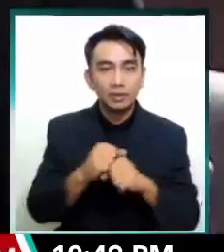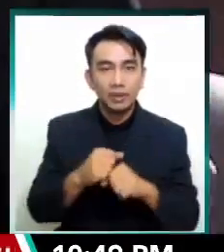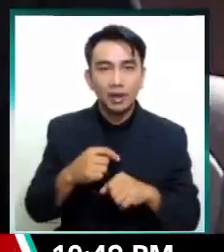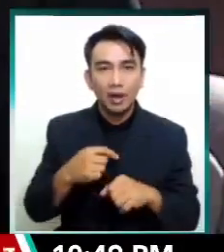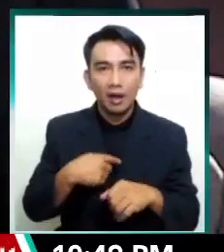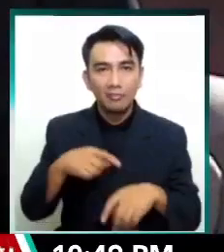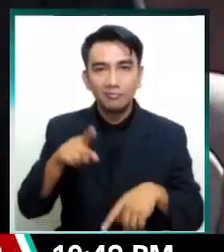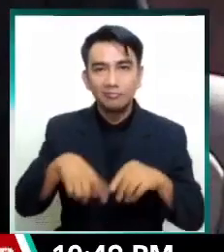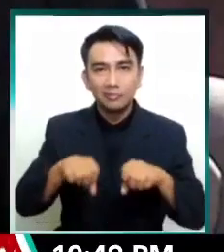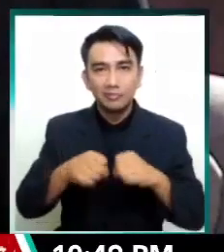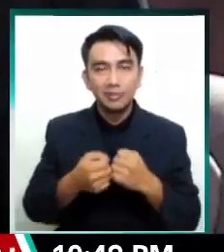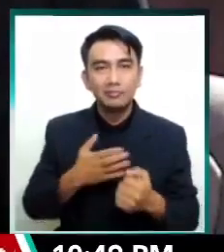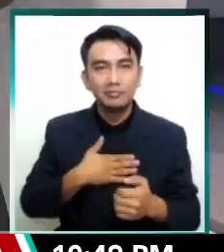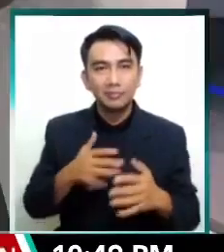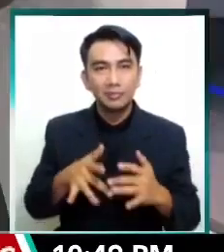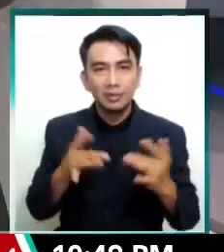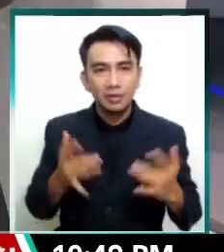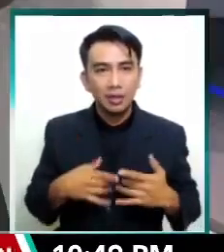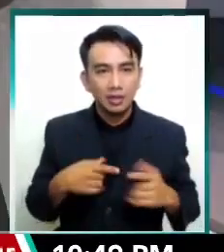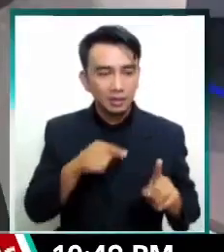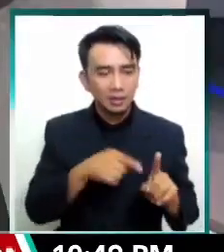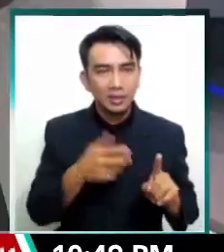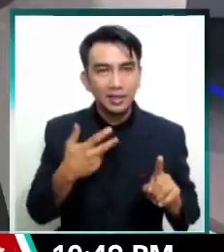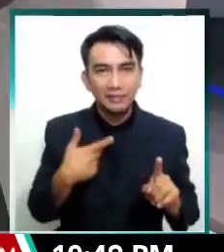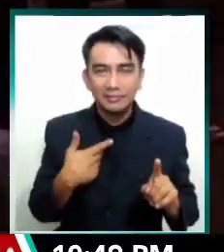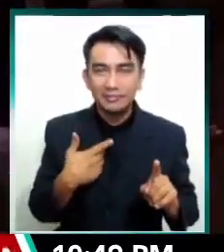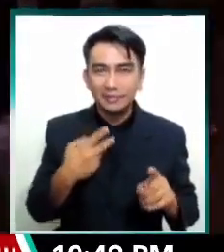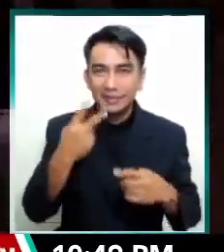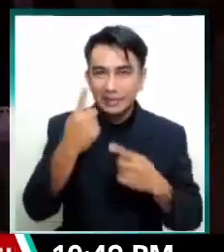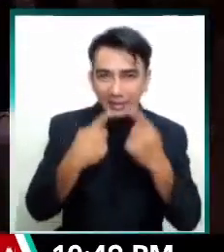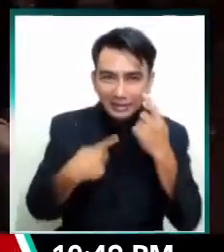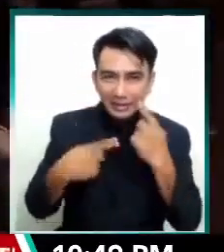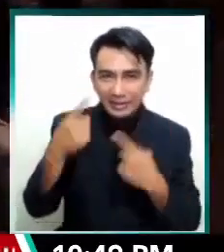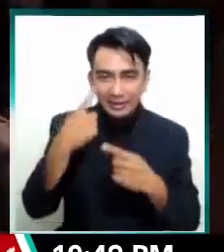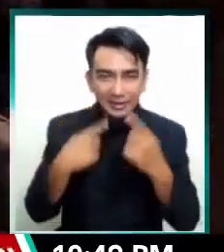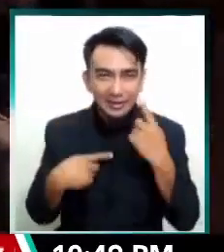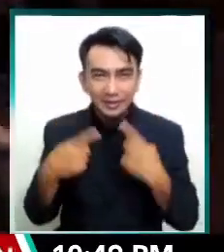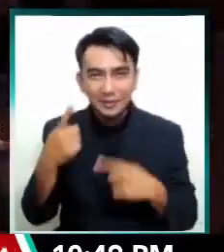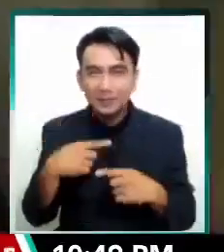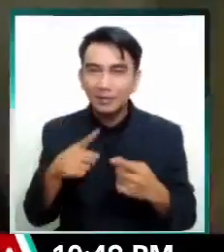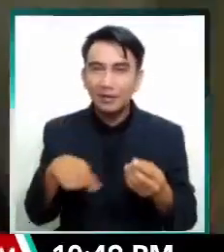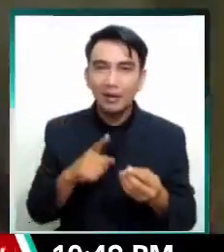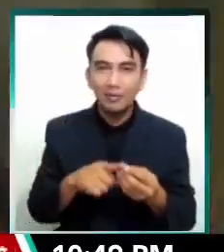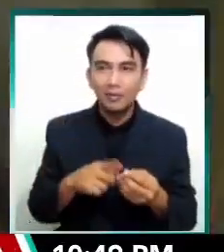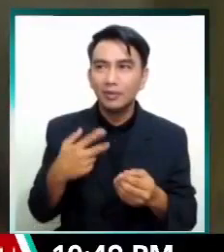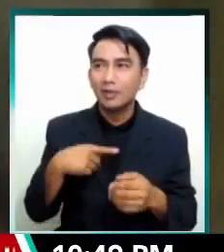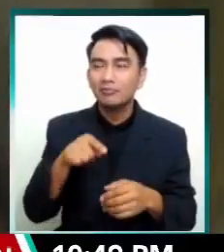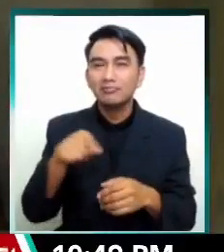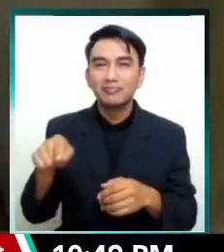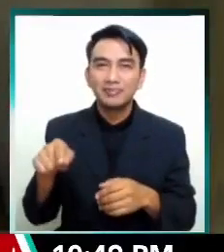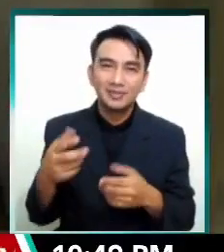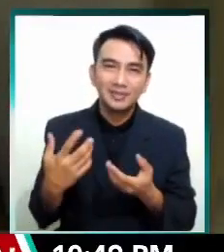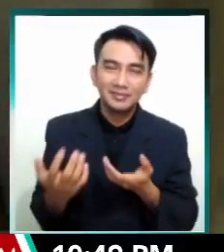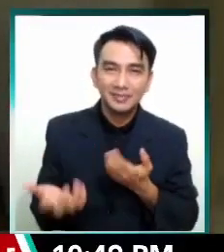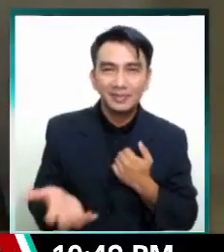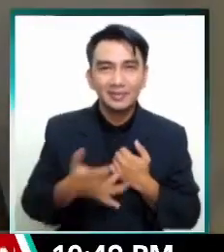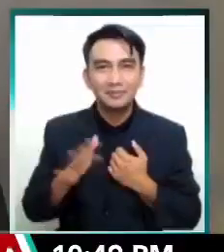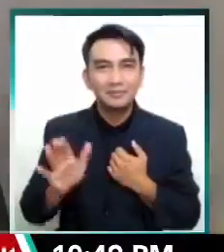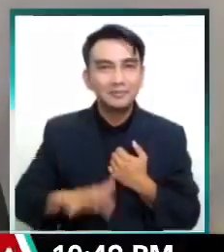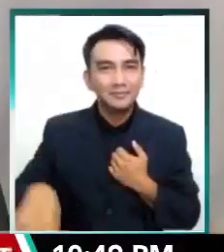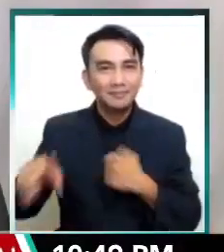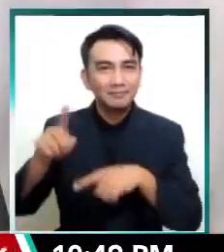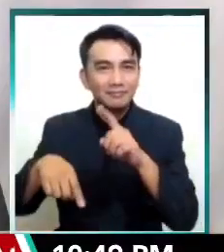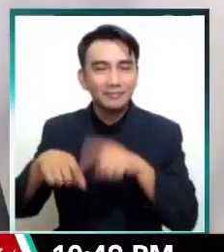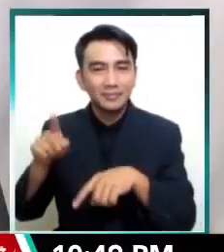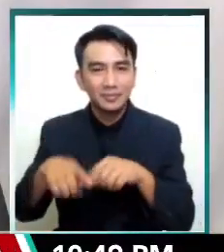may ilang gabi na naiyak siya dahil sa pagkasipangs sa mga naging kaibigan niya. Ibinahagi rin ni Joshua ang